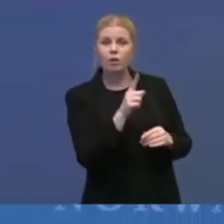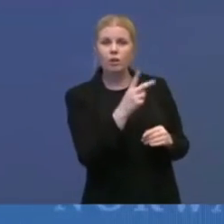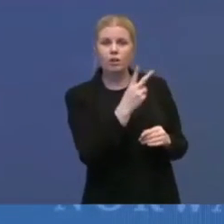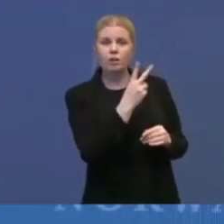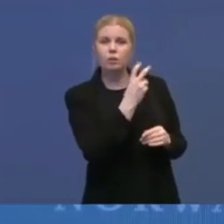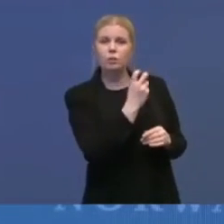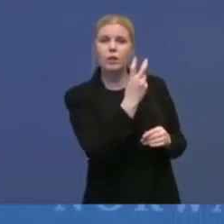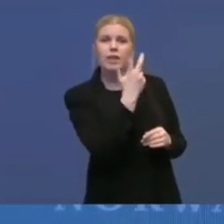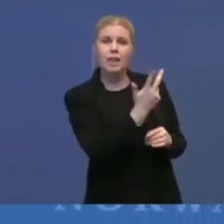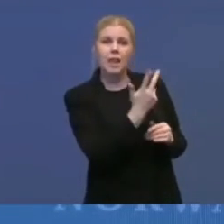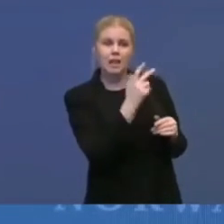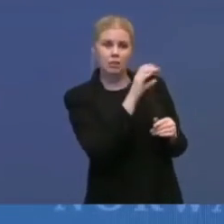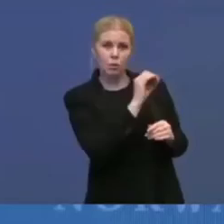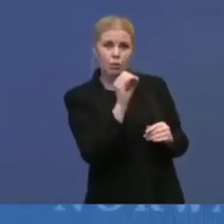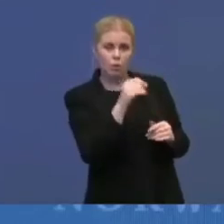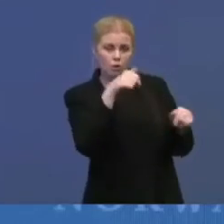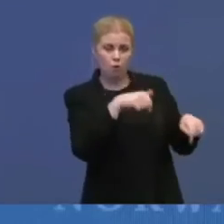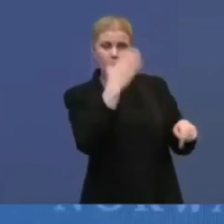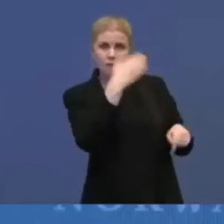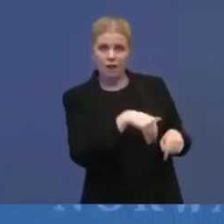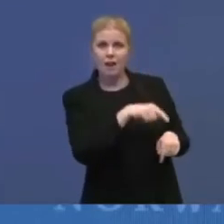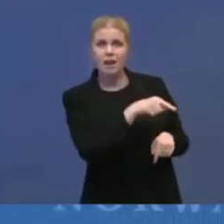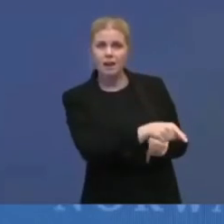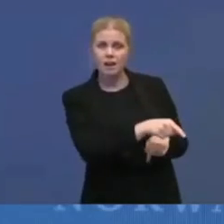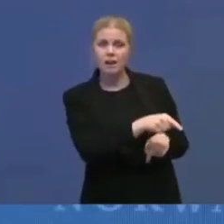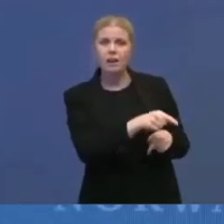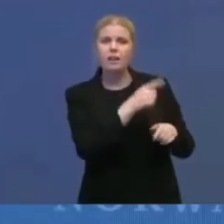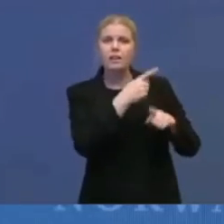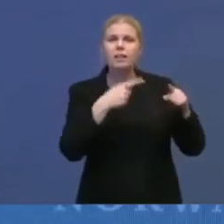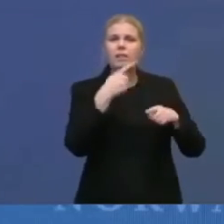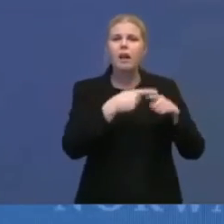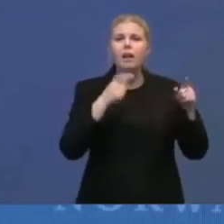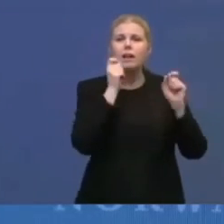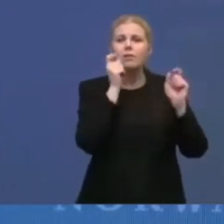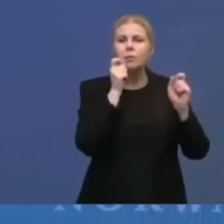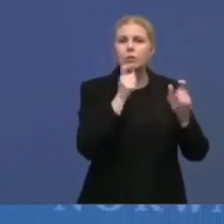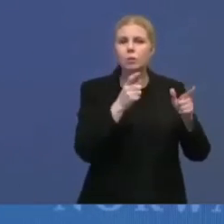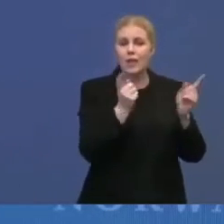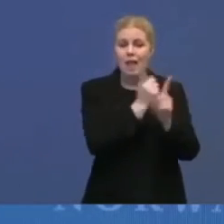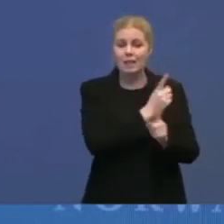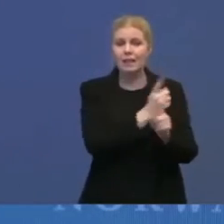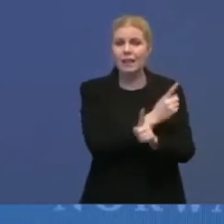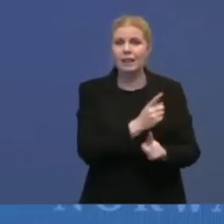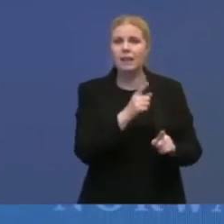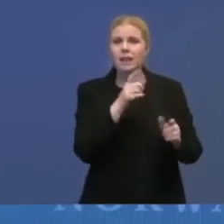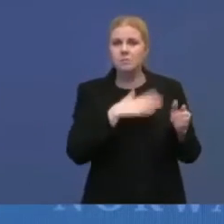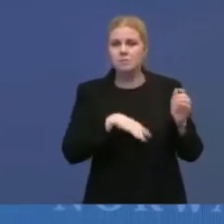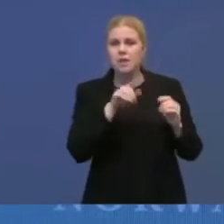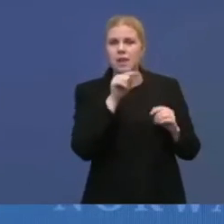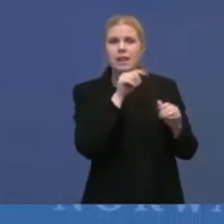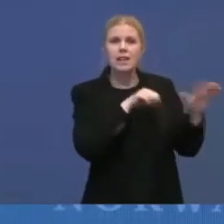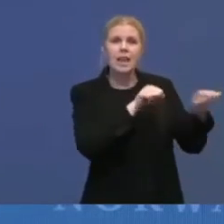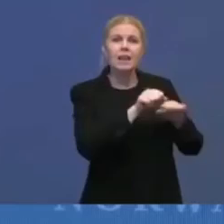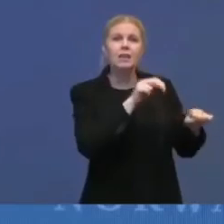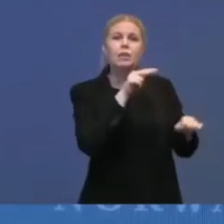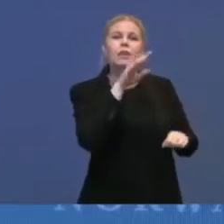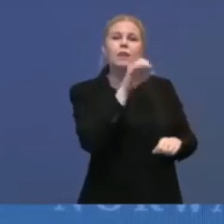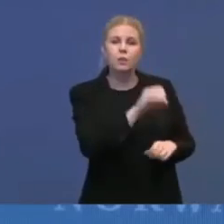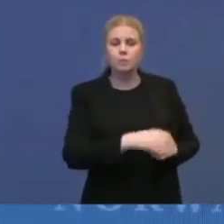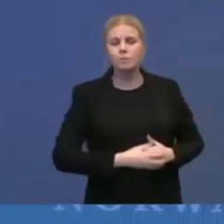saa alda labahtani saddeh warbixin fahfahasan u ispedda laadha ah waxaad kehe leysan riye ringan lot anu.